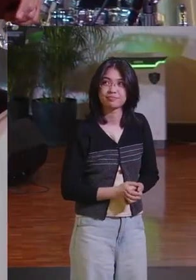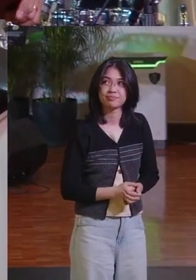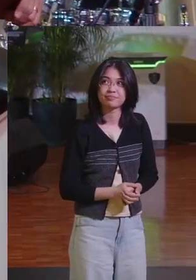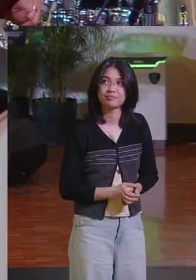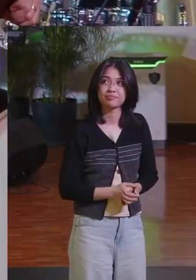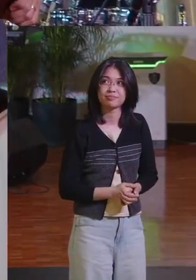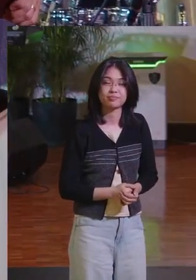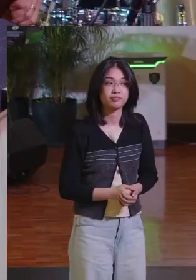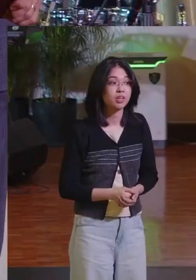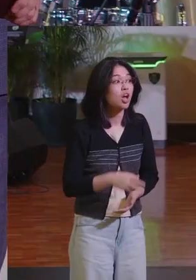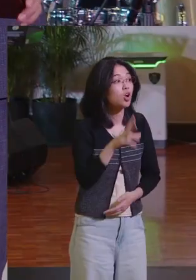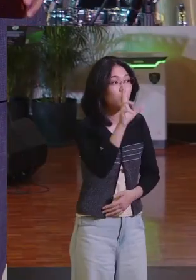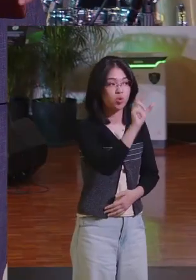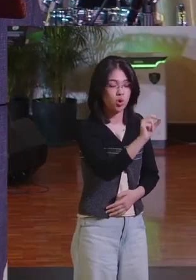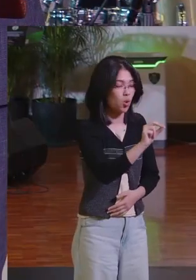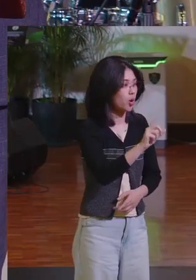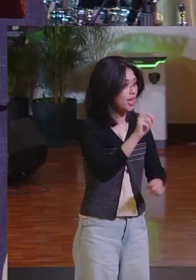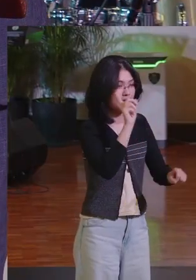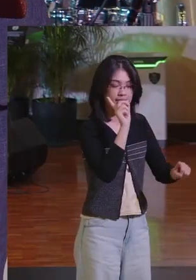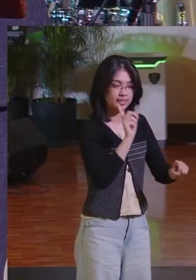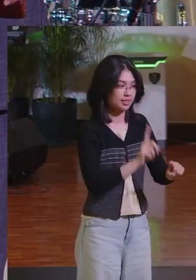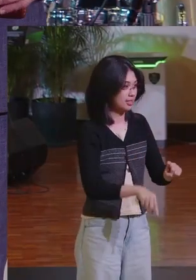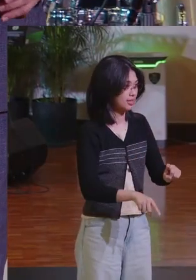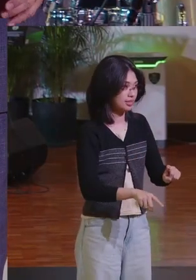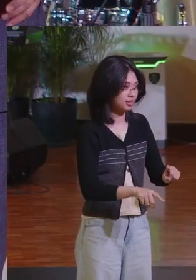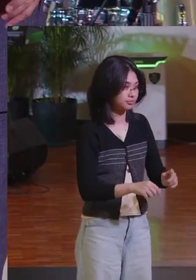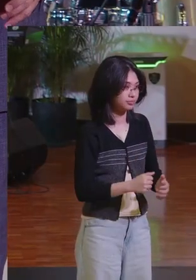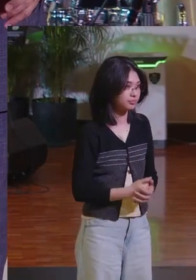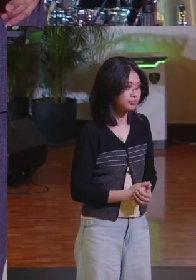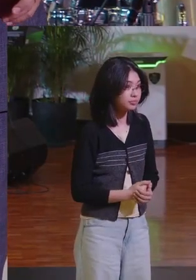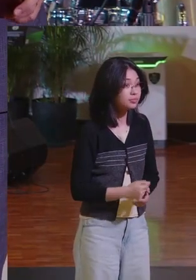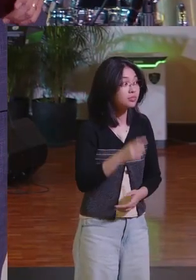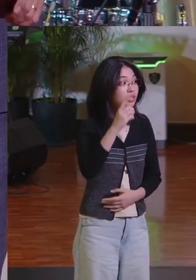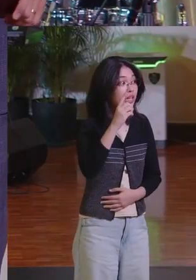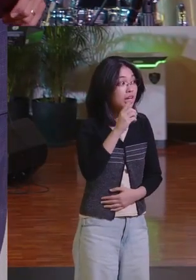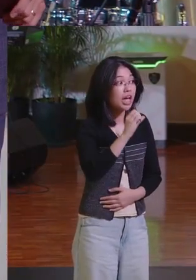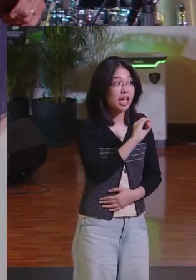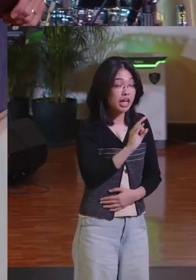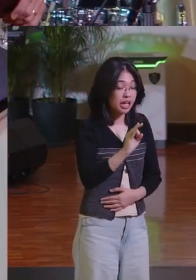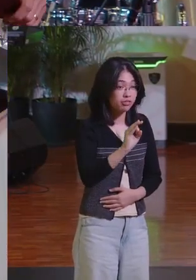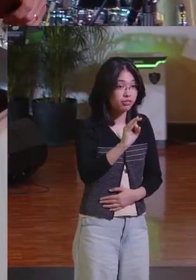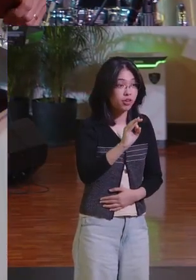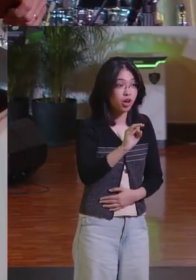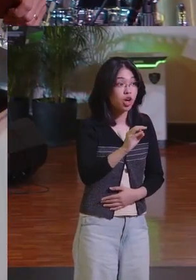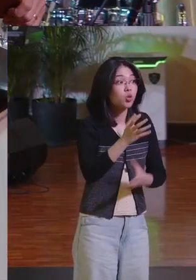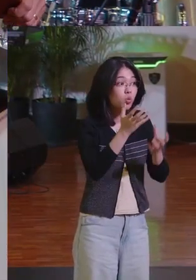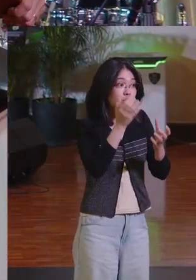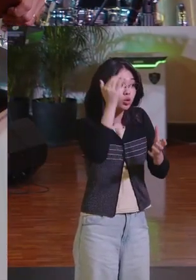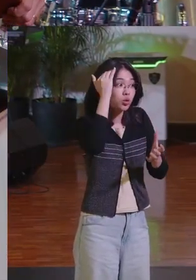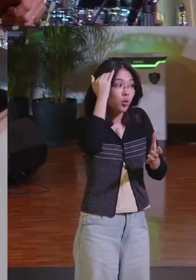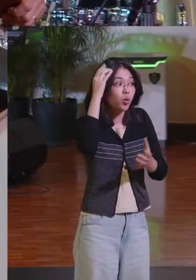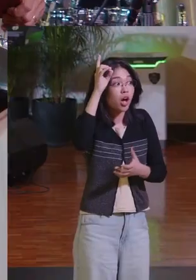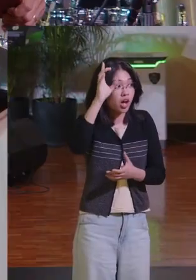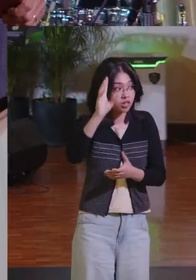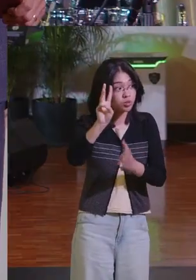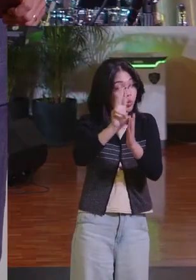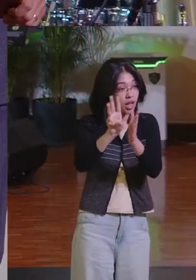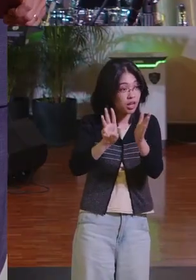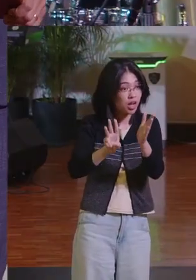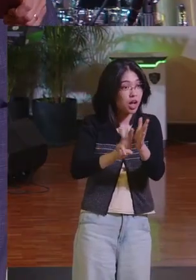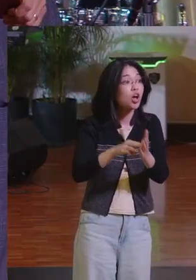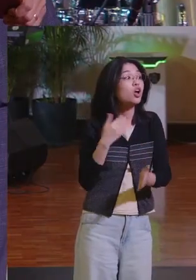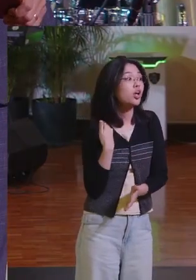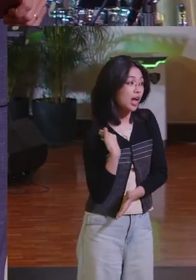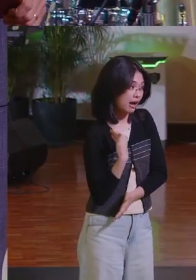Siyempre, ang sagot, hindi. Kapag kakagustuhan ng Diyos ang iyong hinahanap, andyan na po ang Biblia. Ang sabi pa, alam niyo po